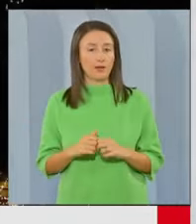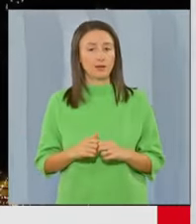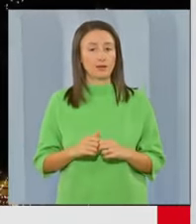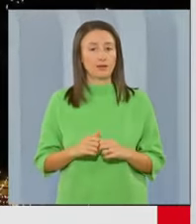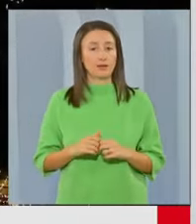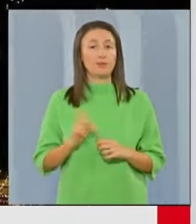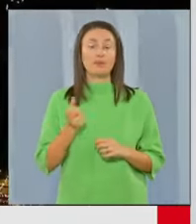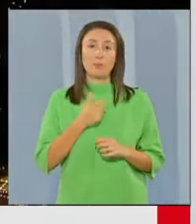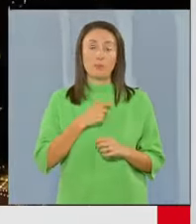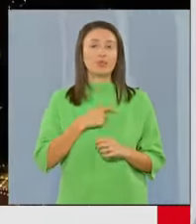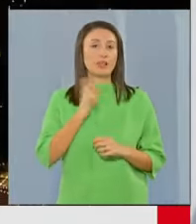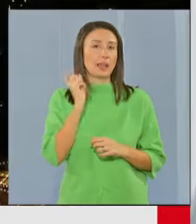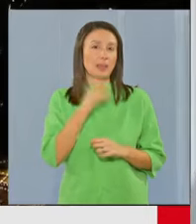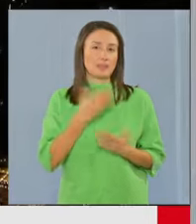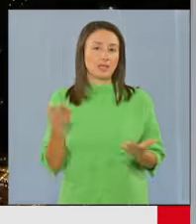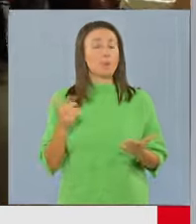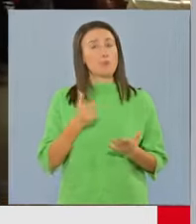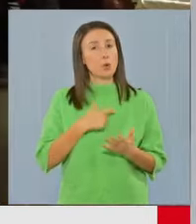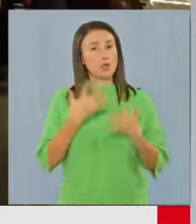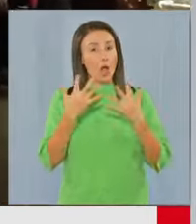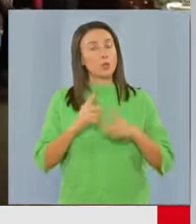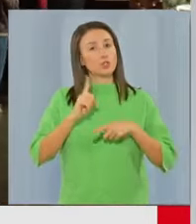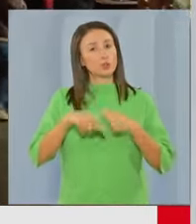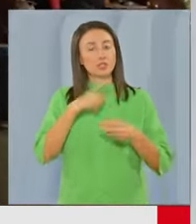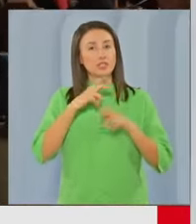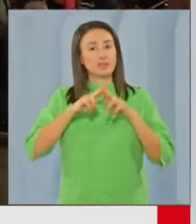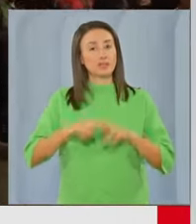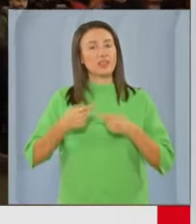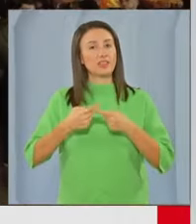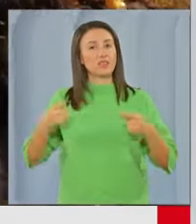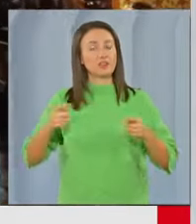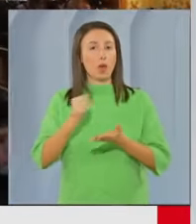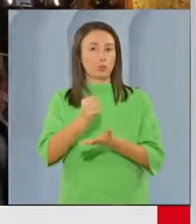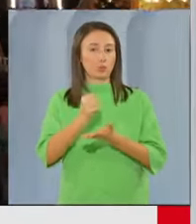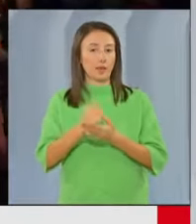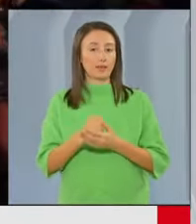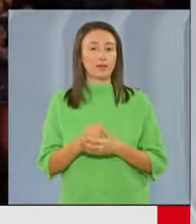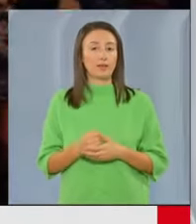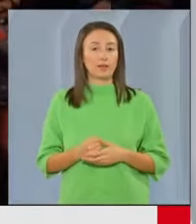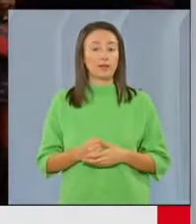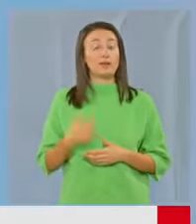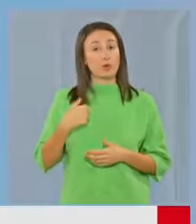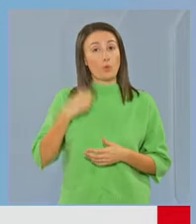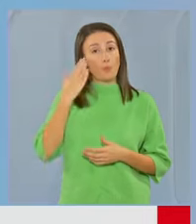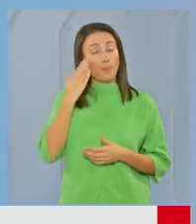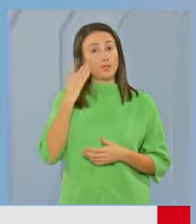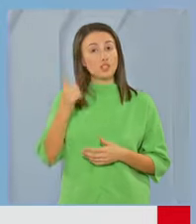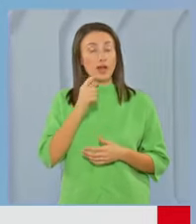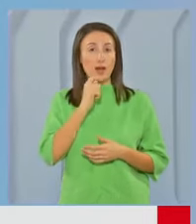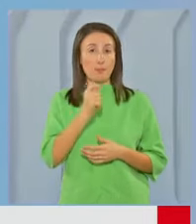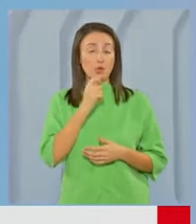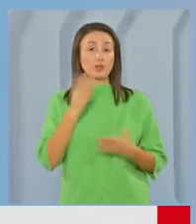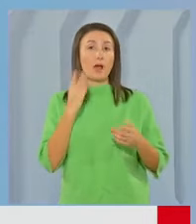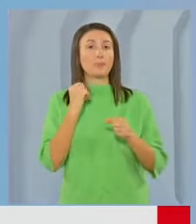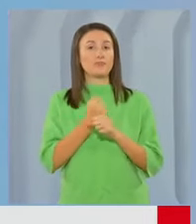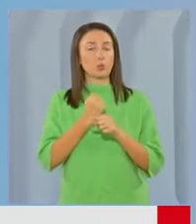de care te poți eu știu lipsi poți să le calculezi după ce îți rămâne diferența de buget Da domnule catrin îmi amintesc de Acel reportaj pe care